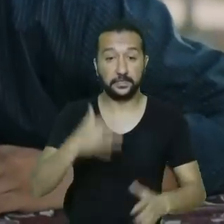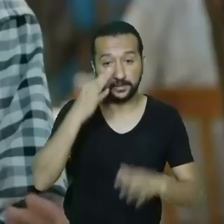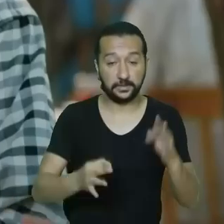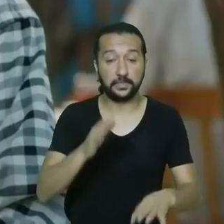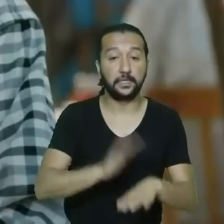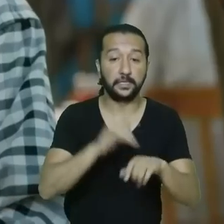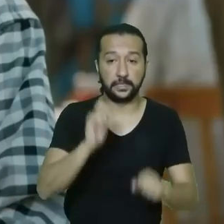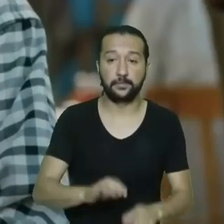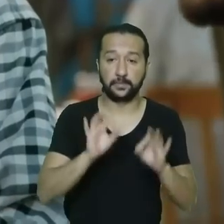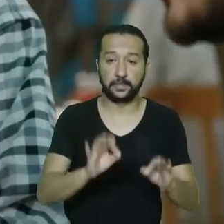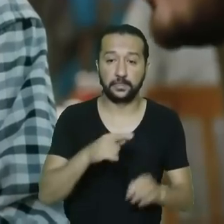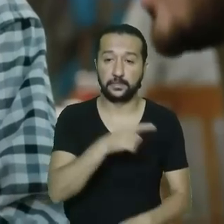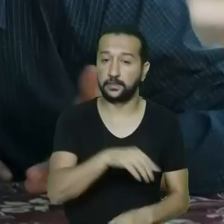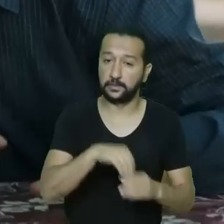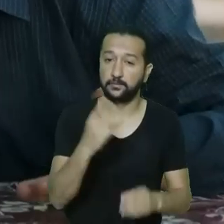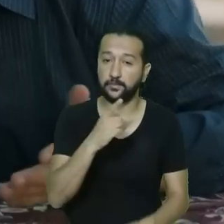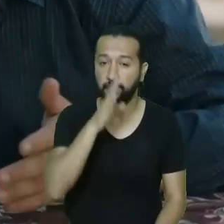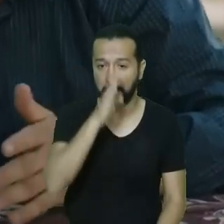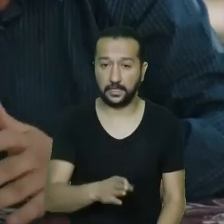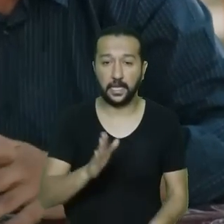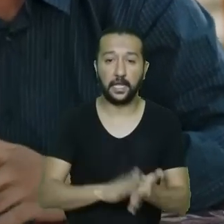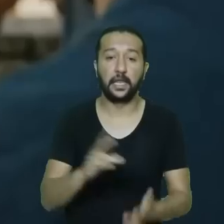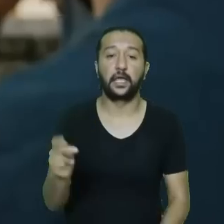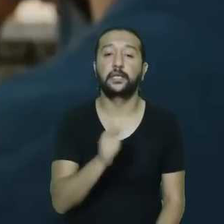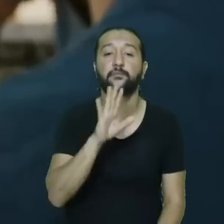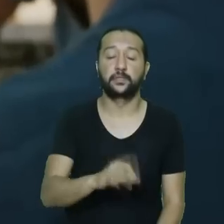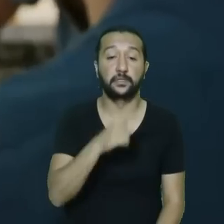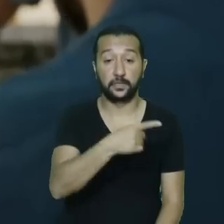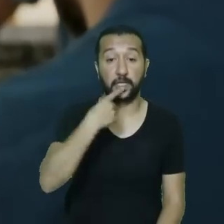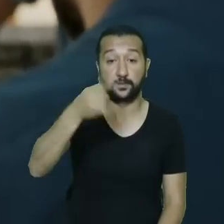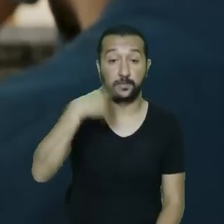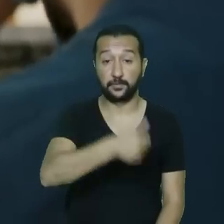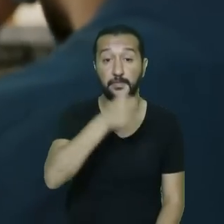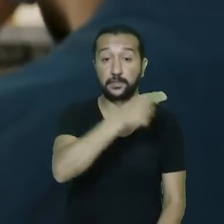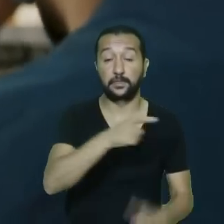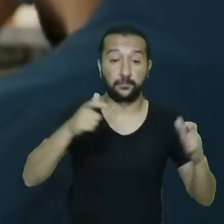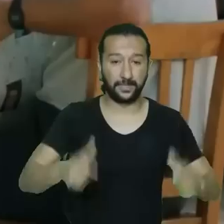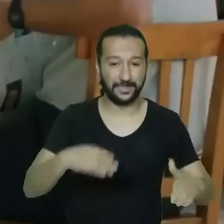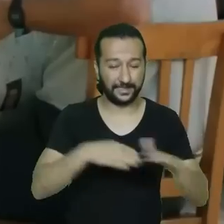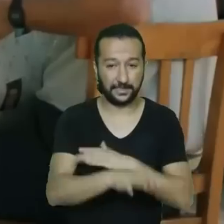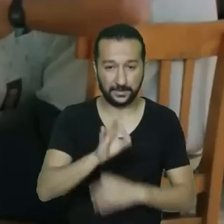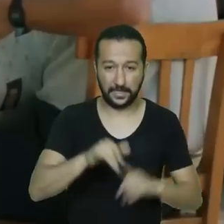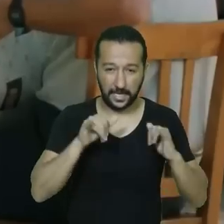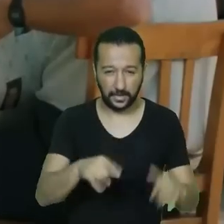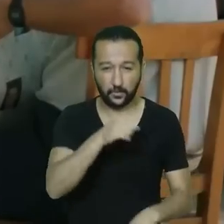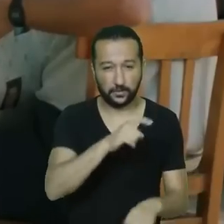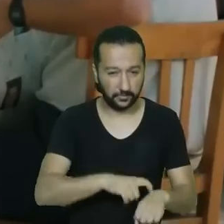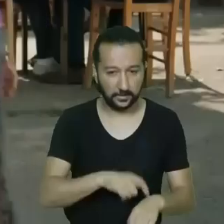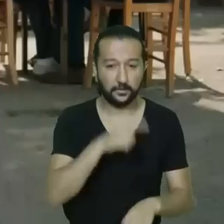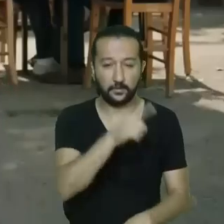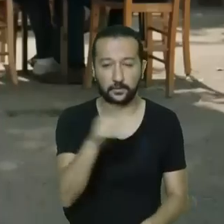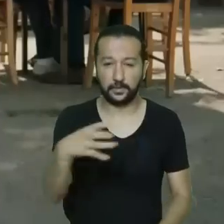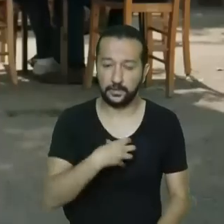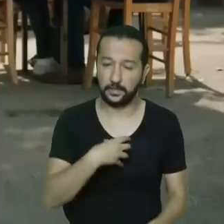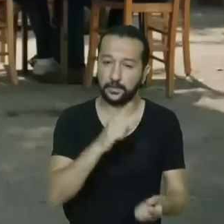didik aramışlar. Kesin yakını bunlar bunlara. Adaletin elinden kaçılım hiç. Geçen sene Hilmi Başkan'ın bahçesinde girdilerdi. Aynı bu zamanla.